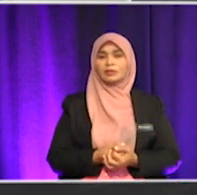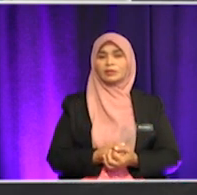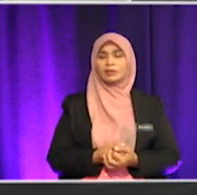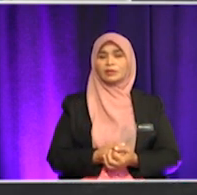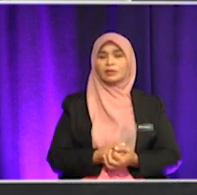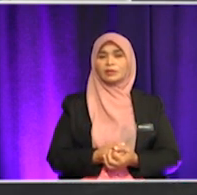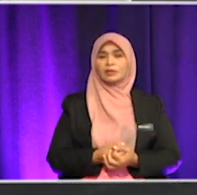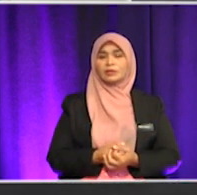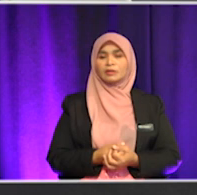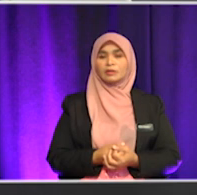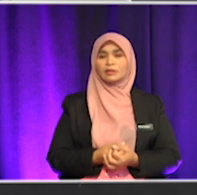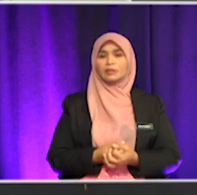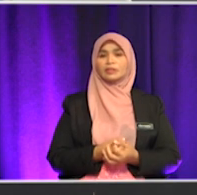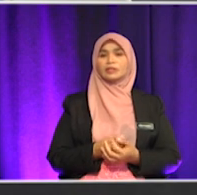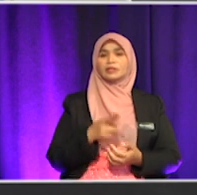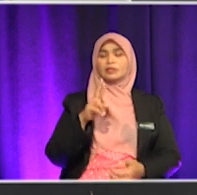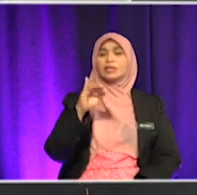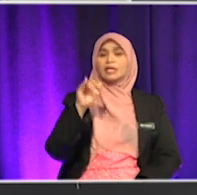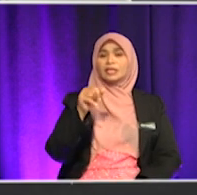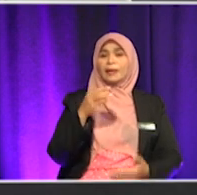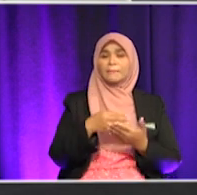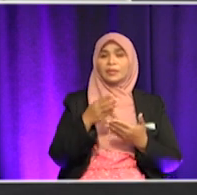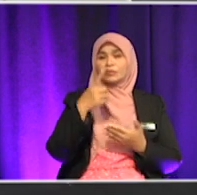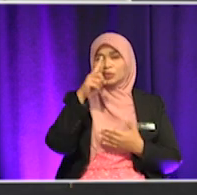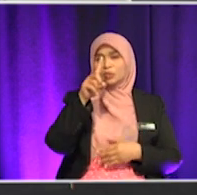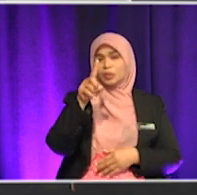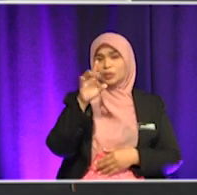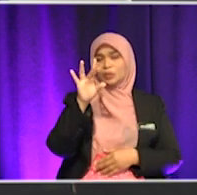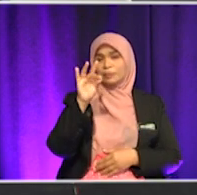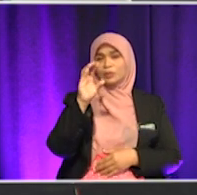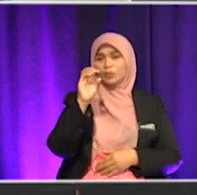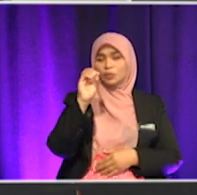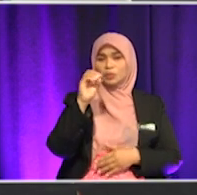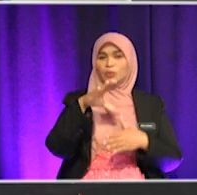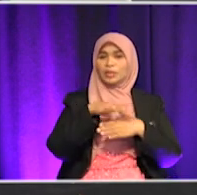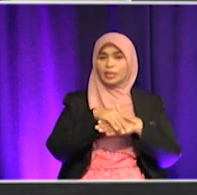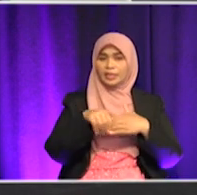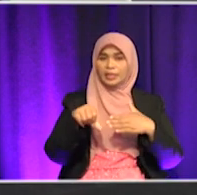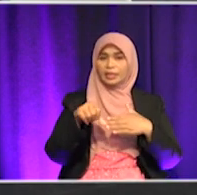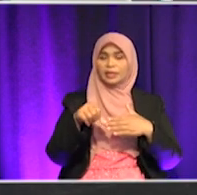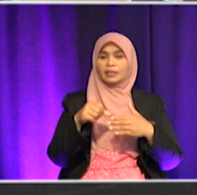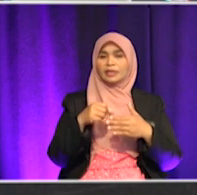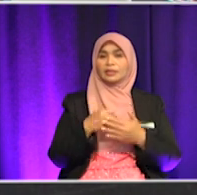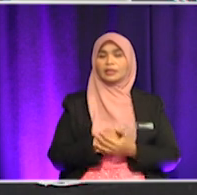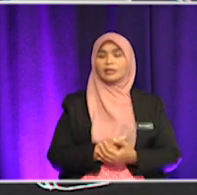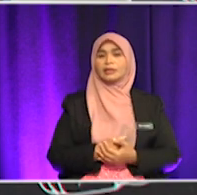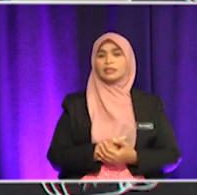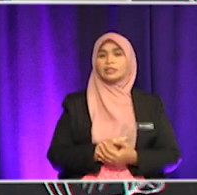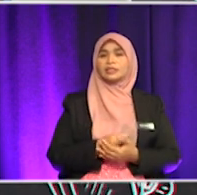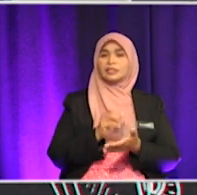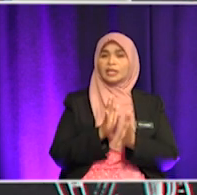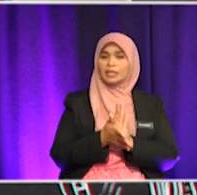Encik Rizal membeli tiket untuk RM180. Betul. Okey, so seorang